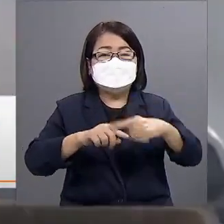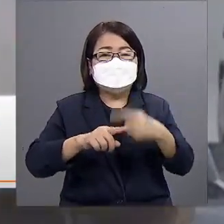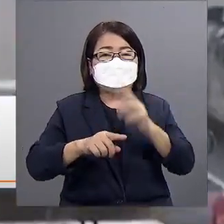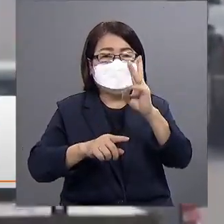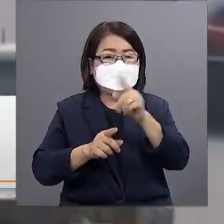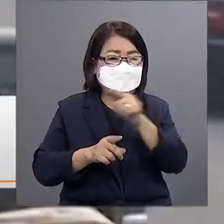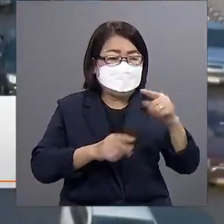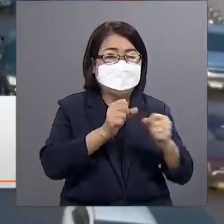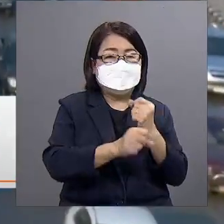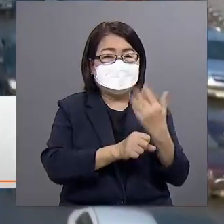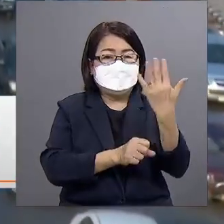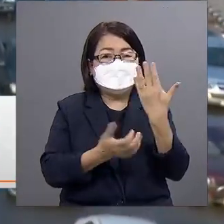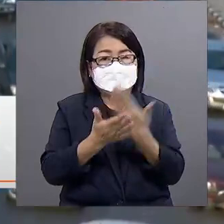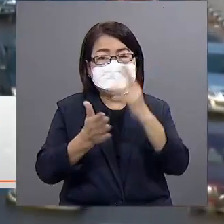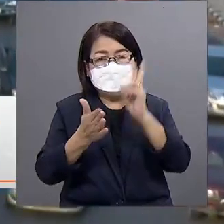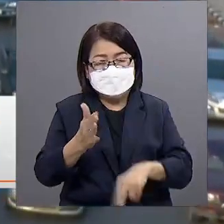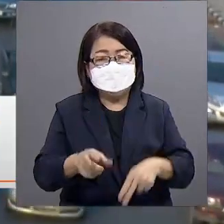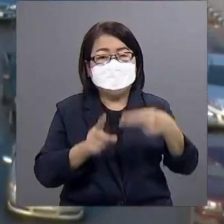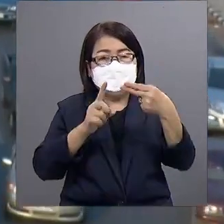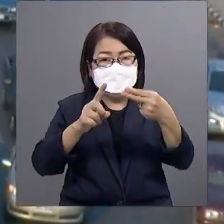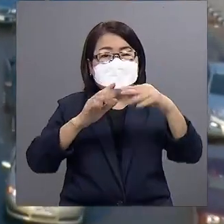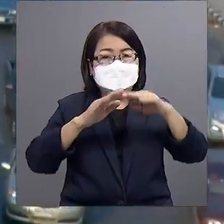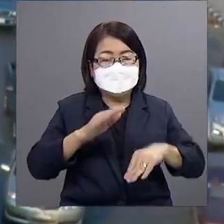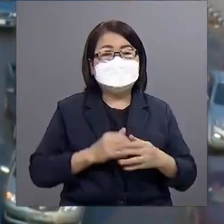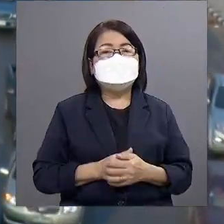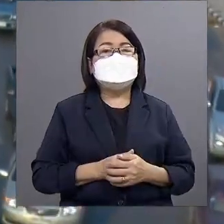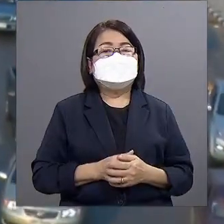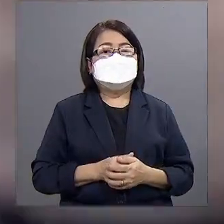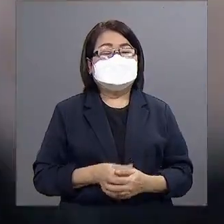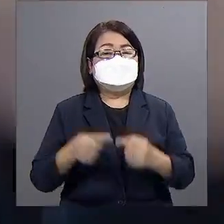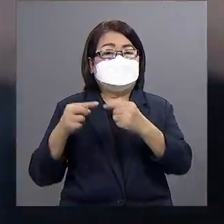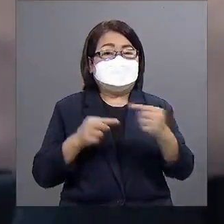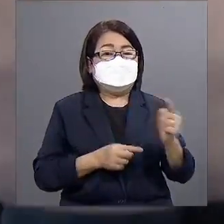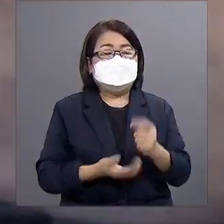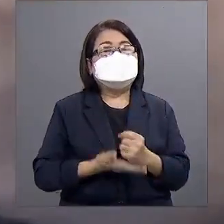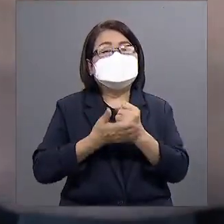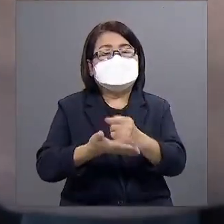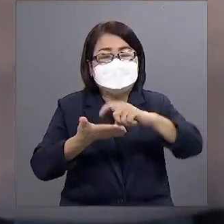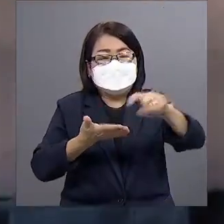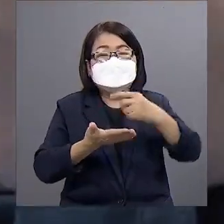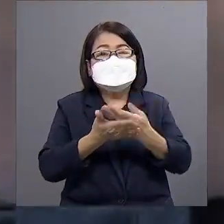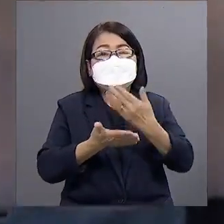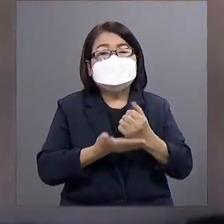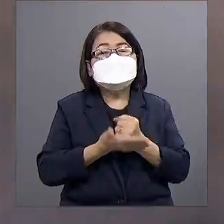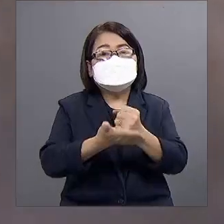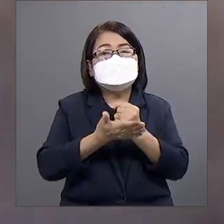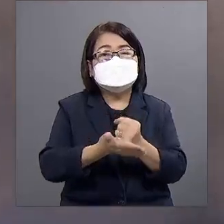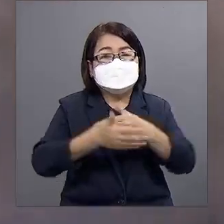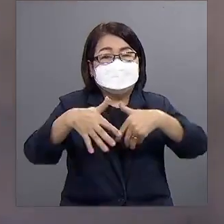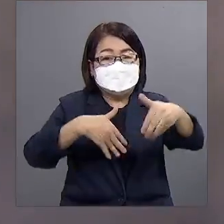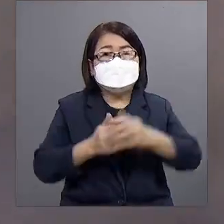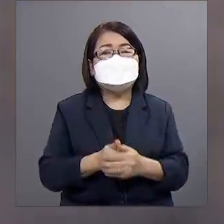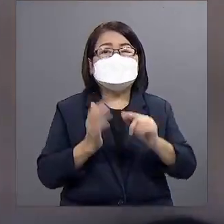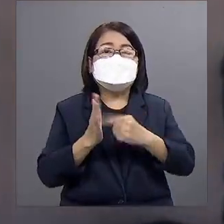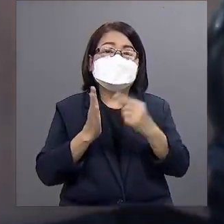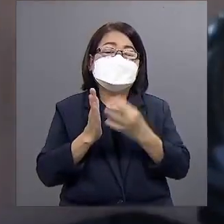สูงสุดไม่เกิน 10,000 บาทด้วยค่ะ มากันที่เรื่องของการเยียวยากันบ้างนะครับแชร์กันเยอะมากในช่วงที่ผ่านมาส่งต่อกัน